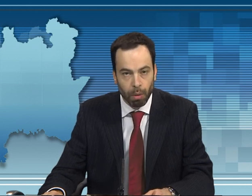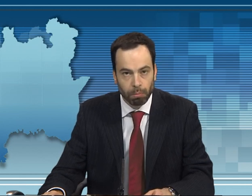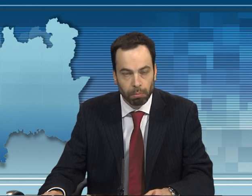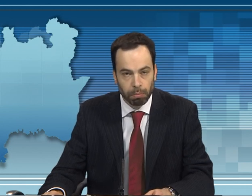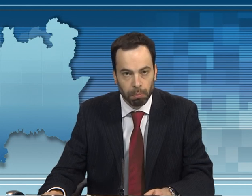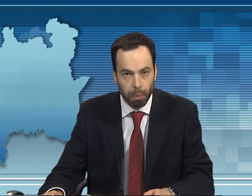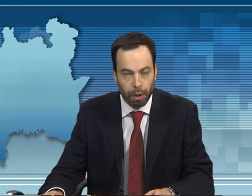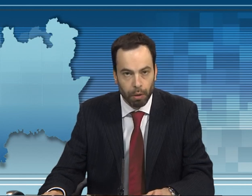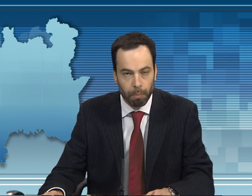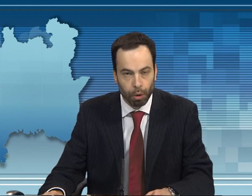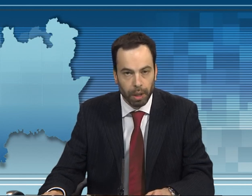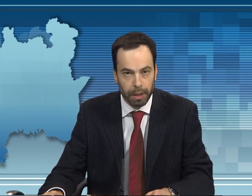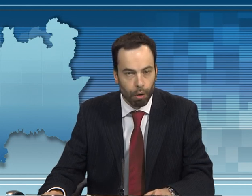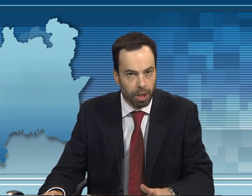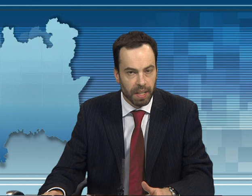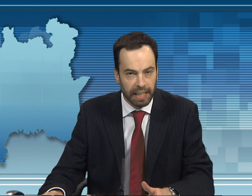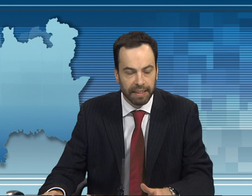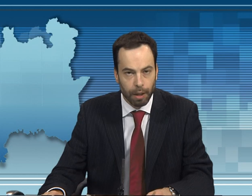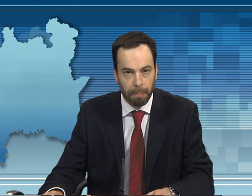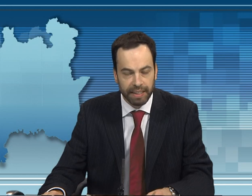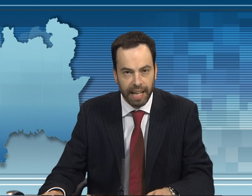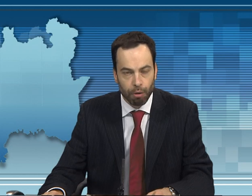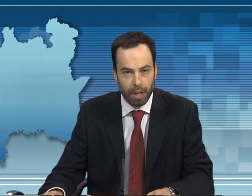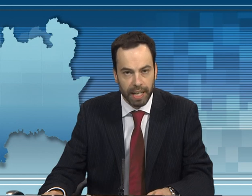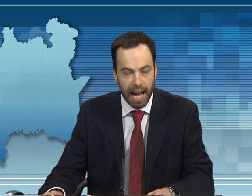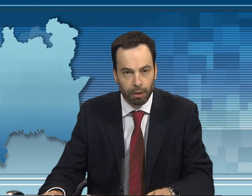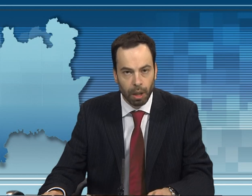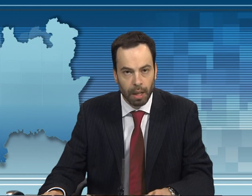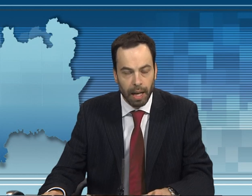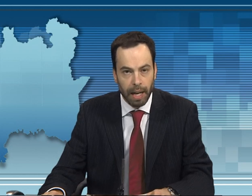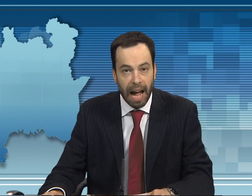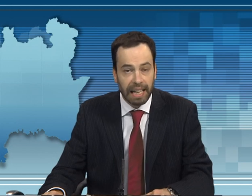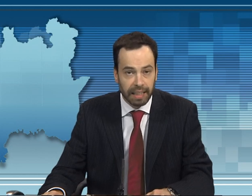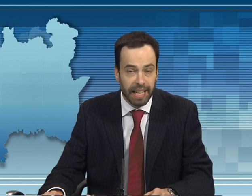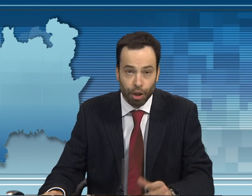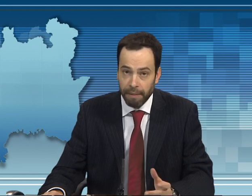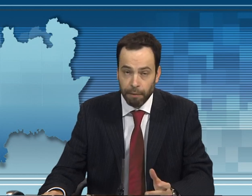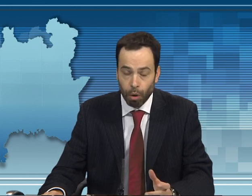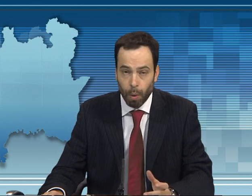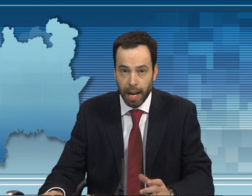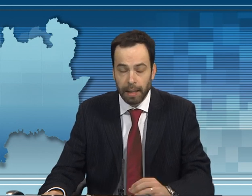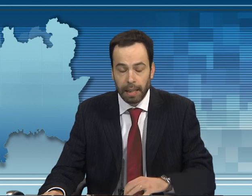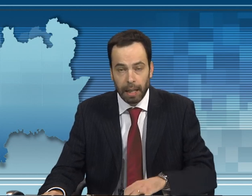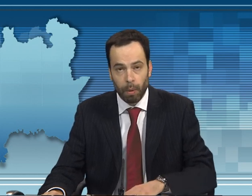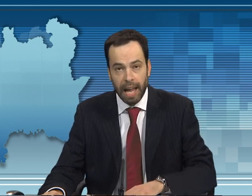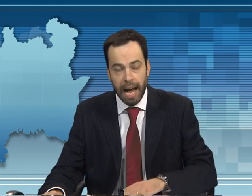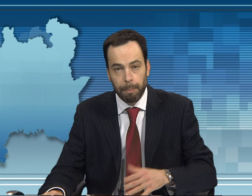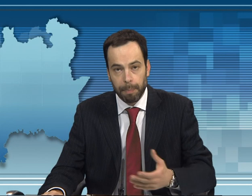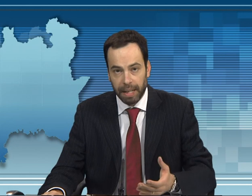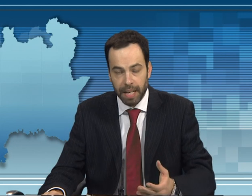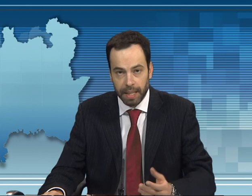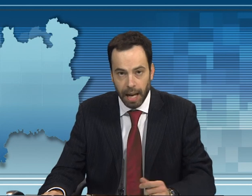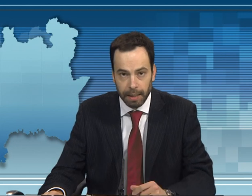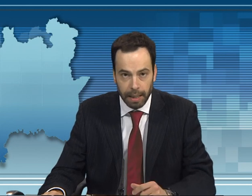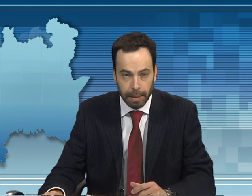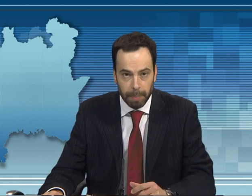un buon numero di consensi. Tanti i lombardi che l'hanno scaricato, altri che già avevano quella app